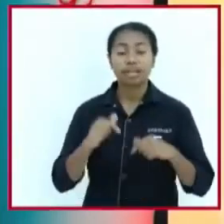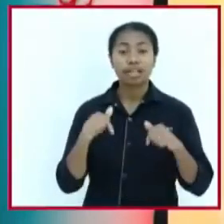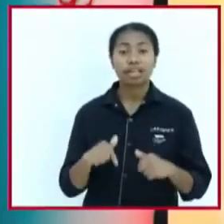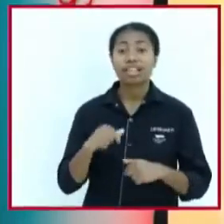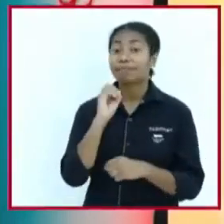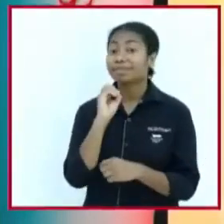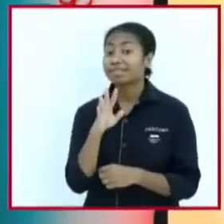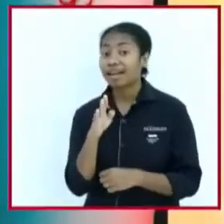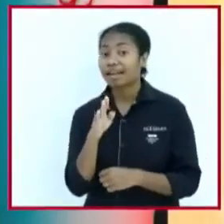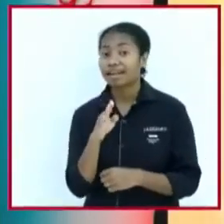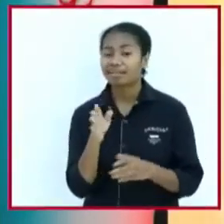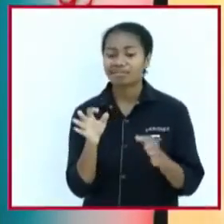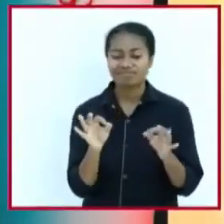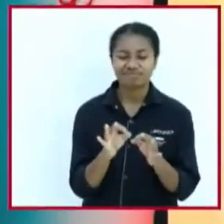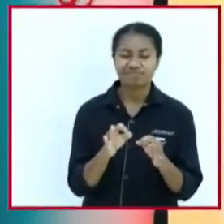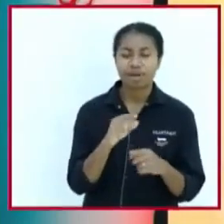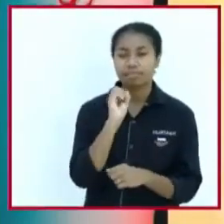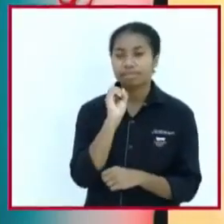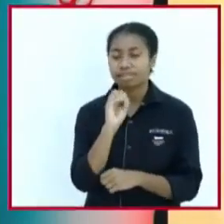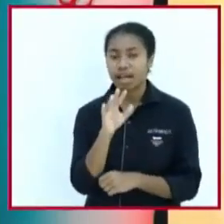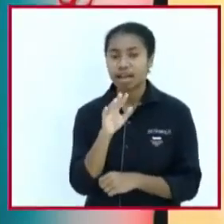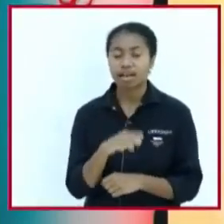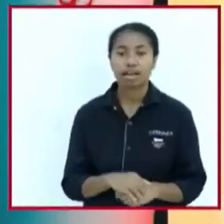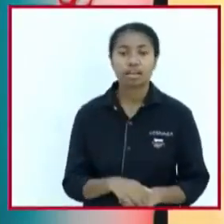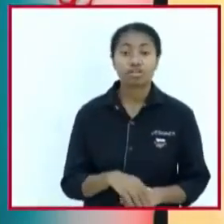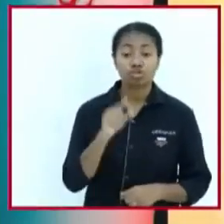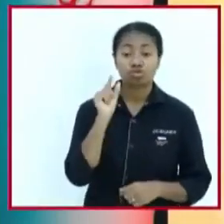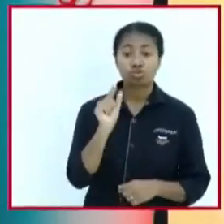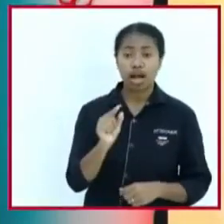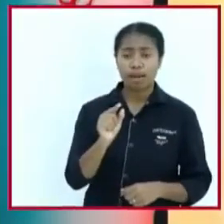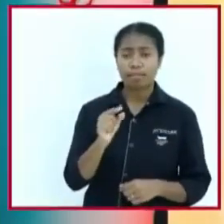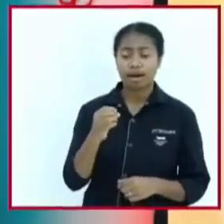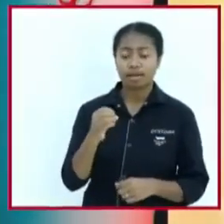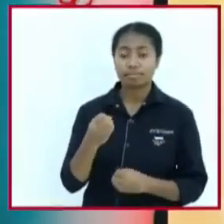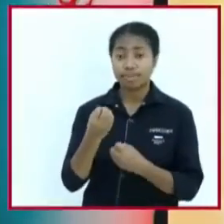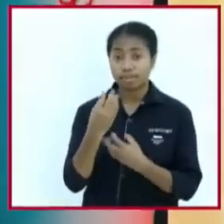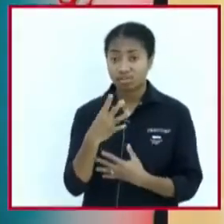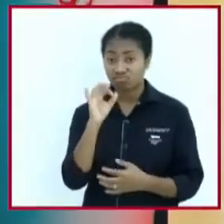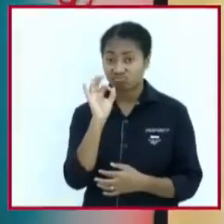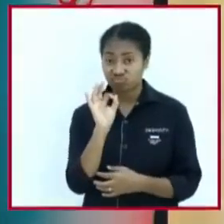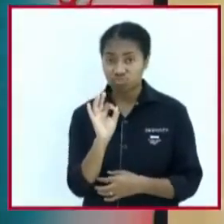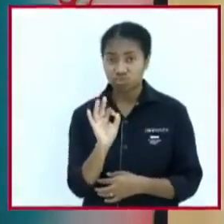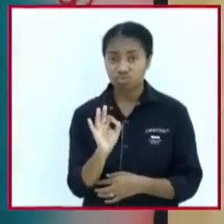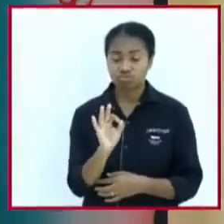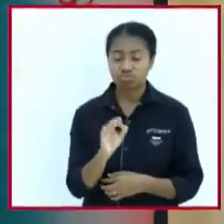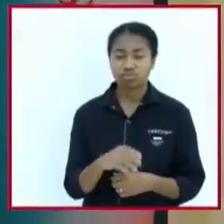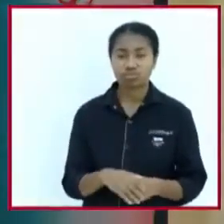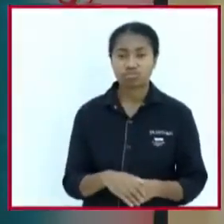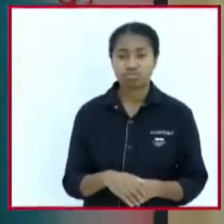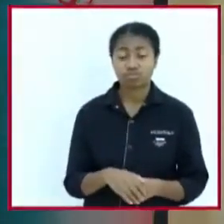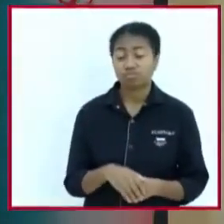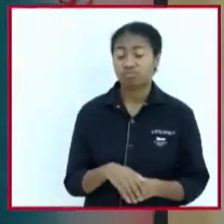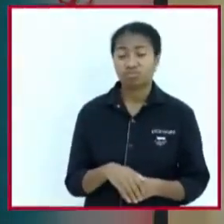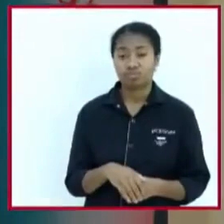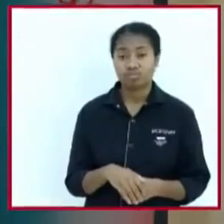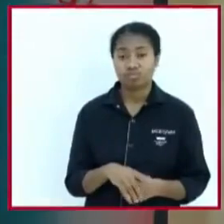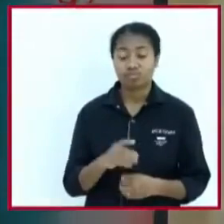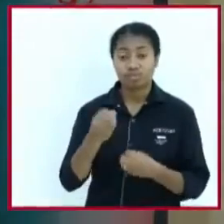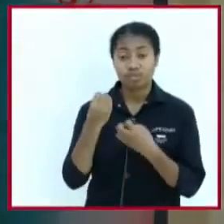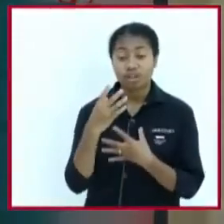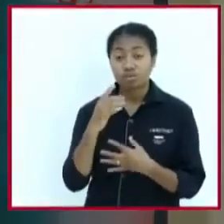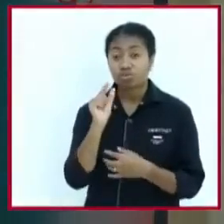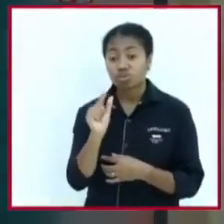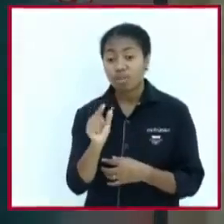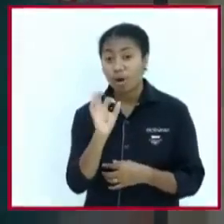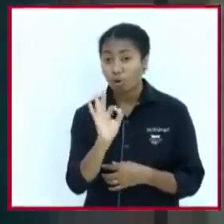pesan praktisnya pesan utama Hai pesan praktis yang utama tersurat di